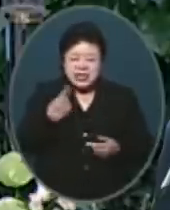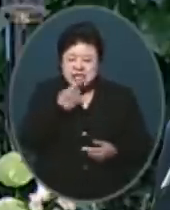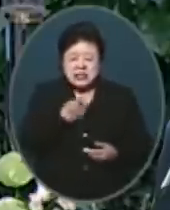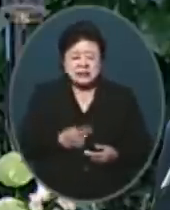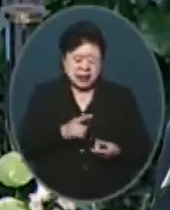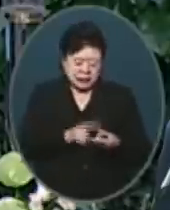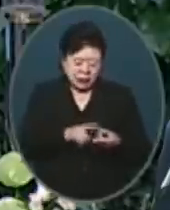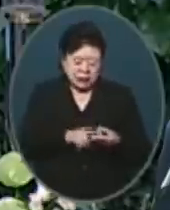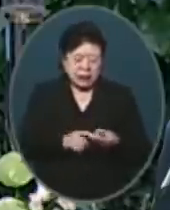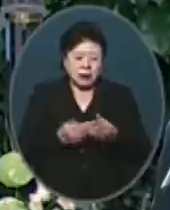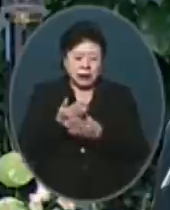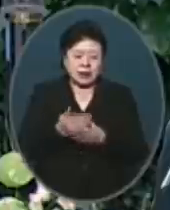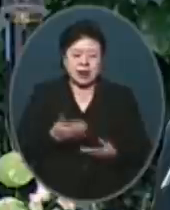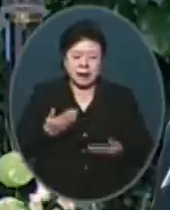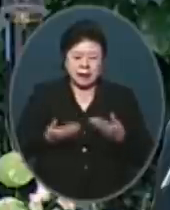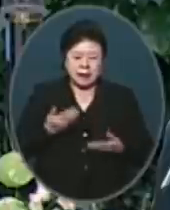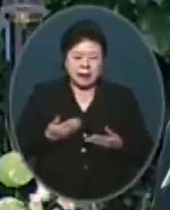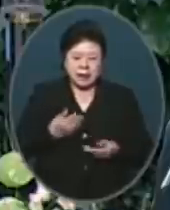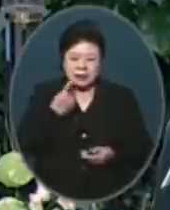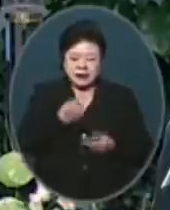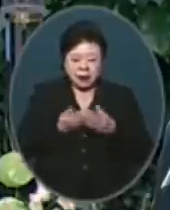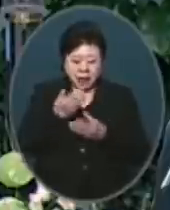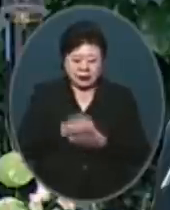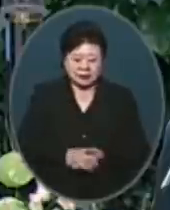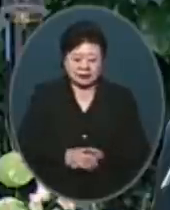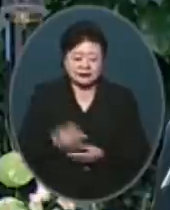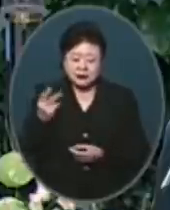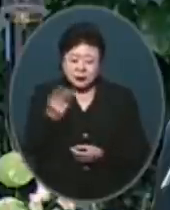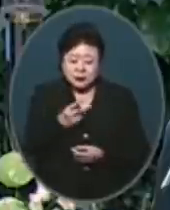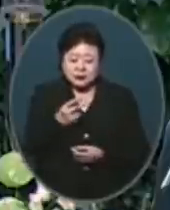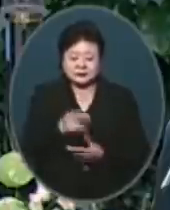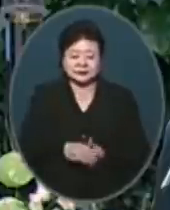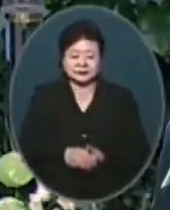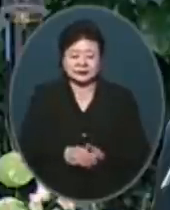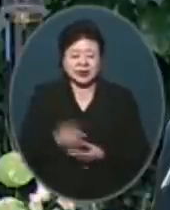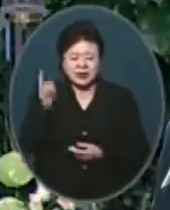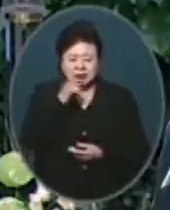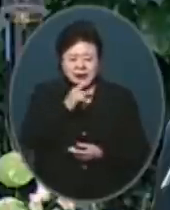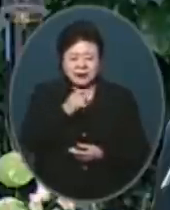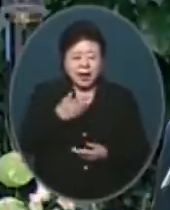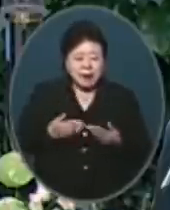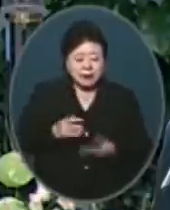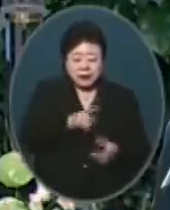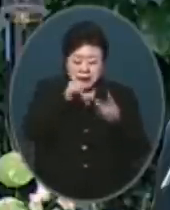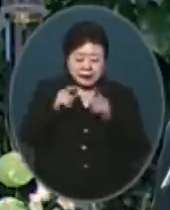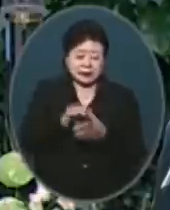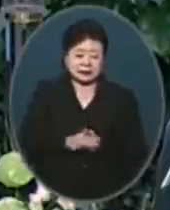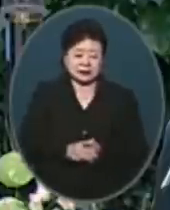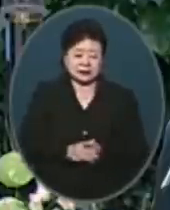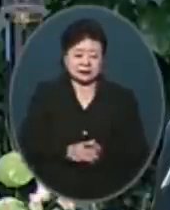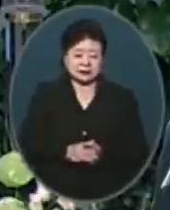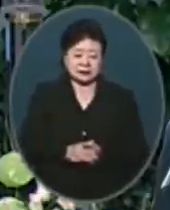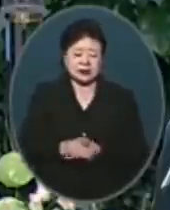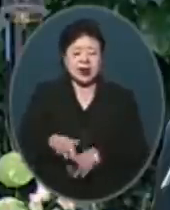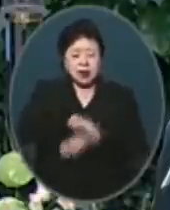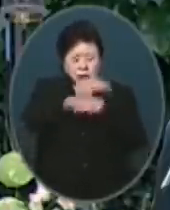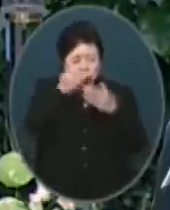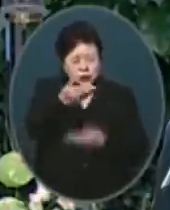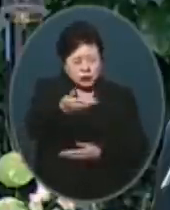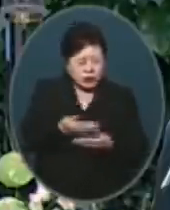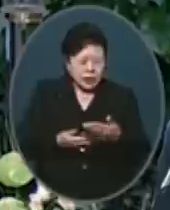입에 달려 있습니다. 그리고 바쁘게 살다 보니 너나 할 것